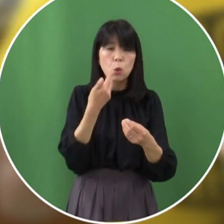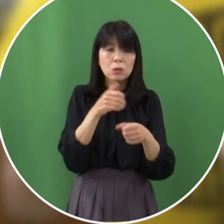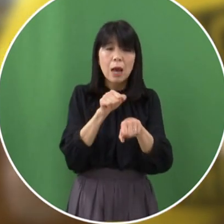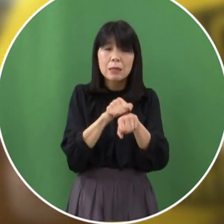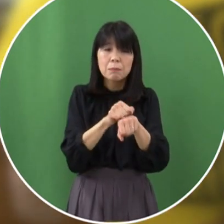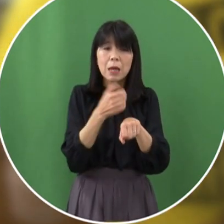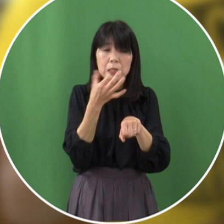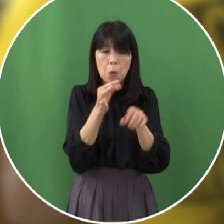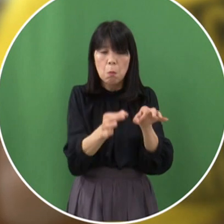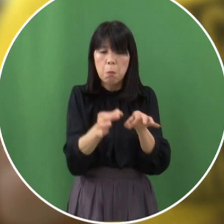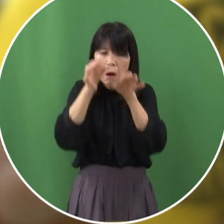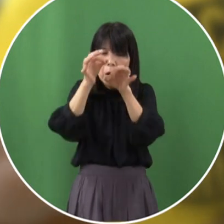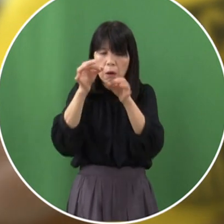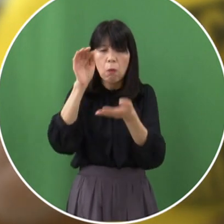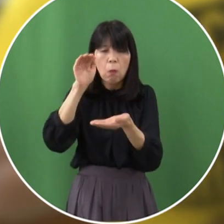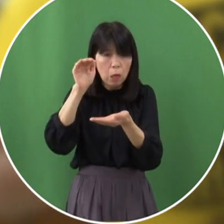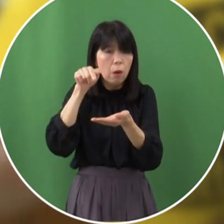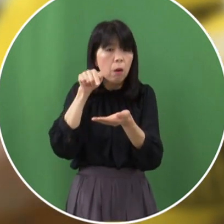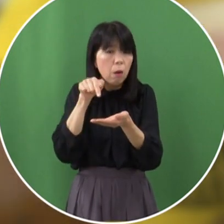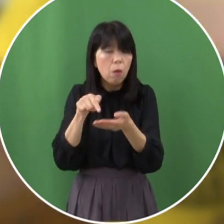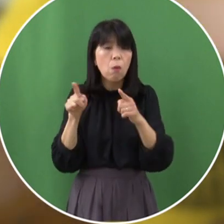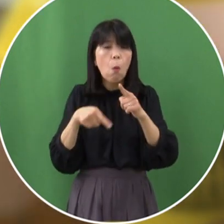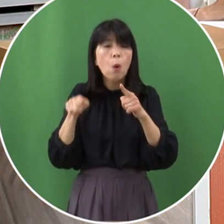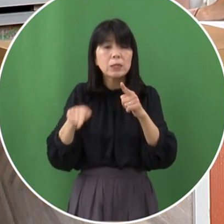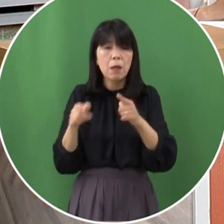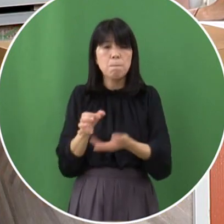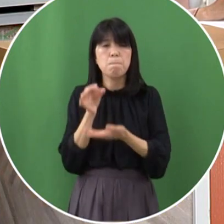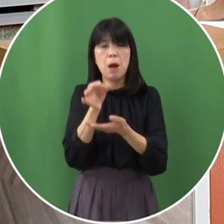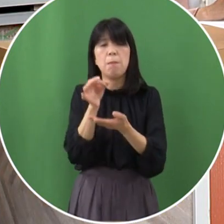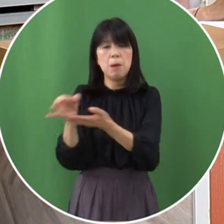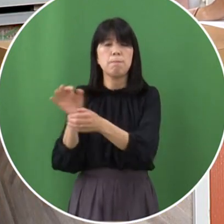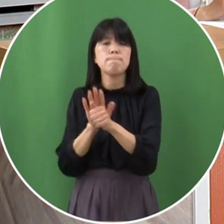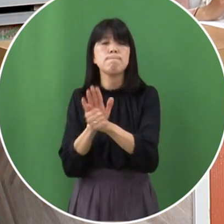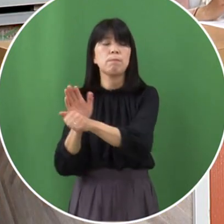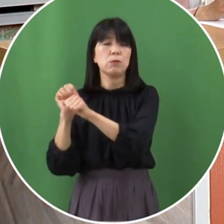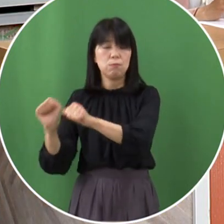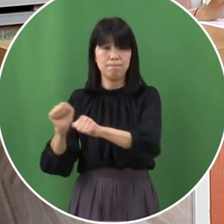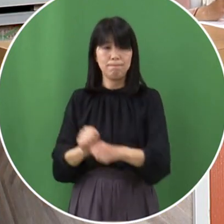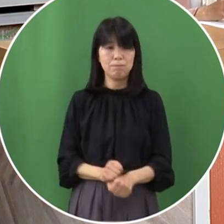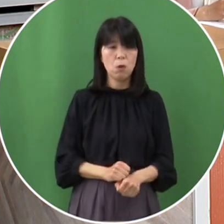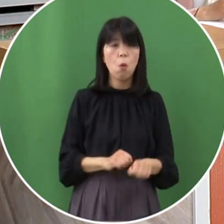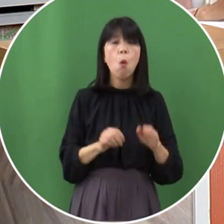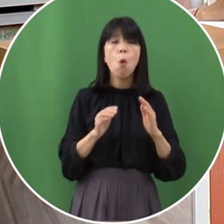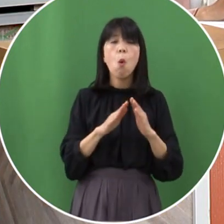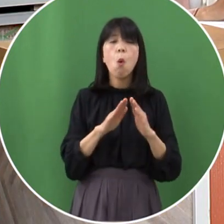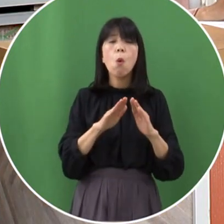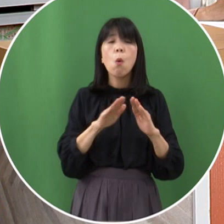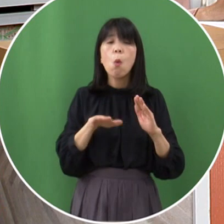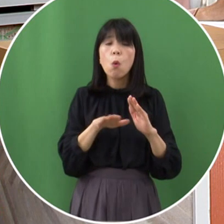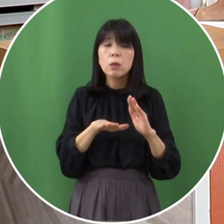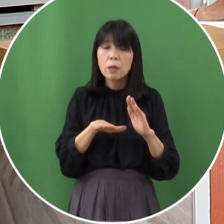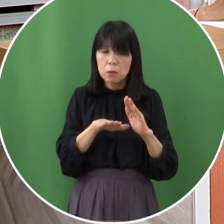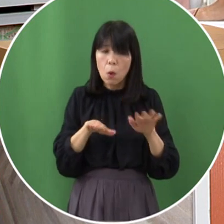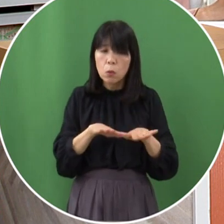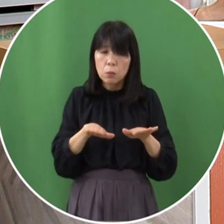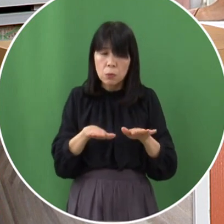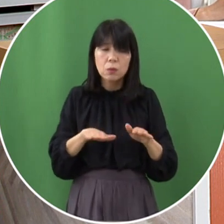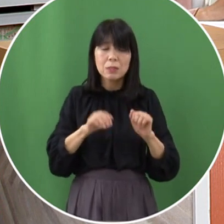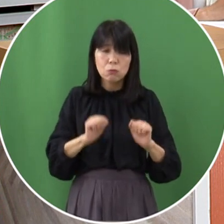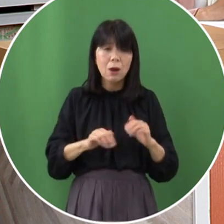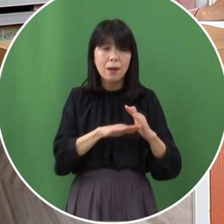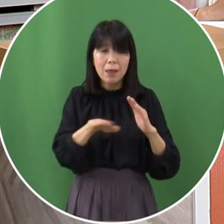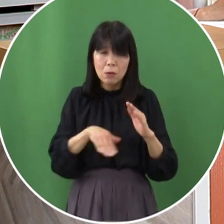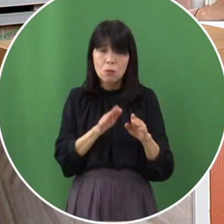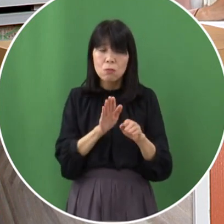分について公費による助成を行ってまいります。 子育て世帯の負担を増やさないための支援なんですね。その他